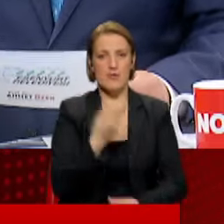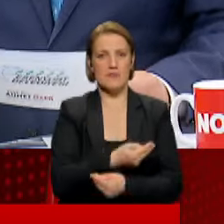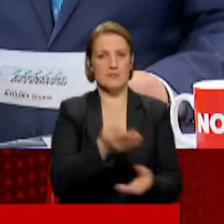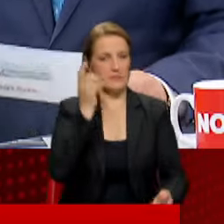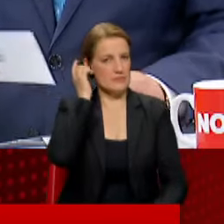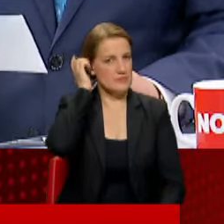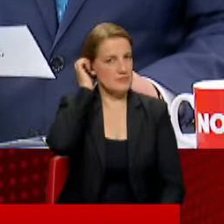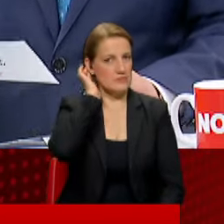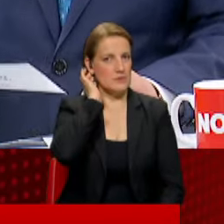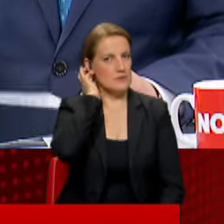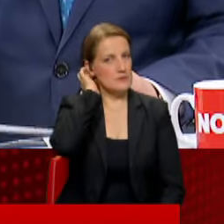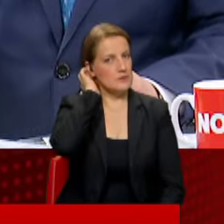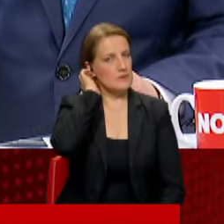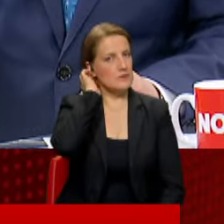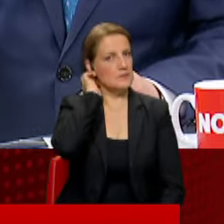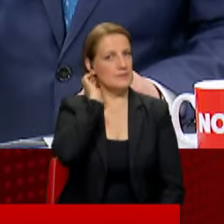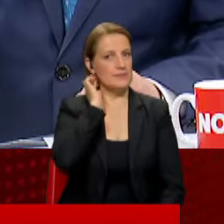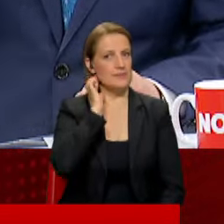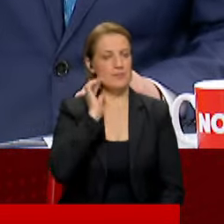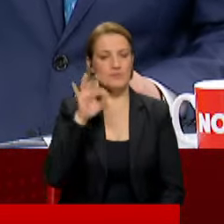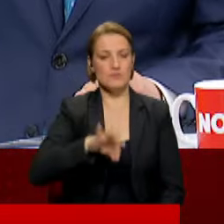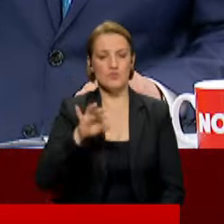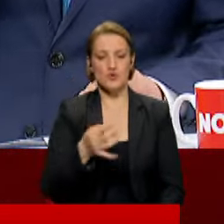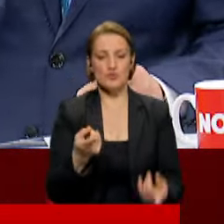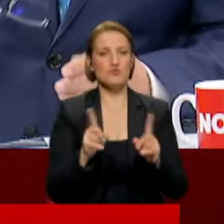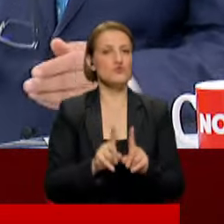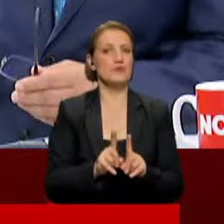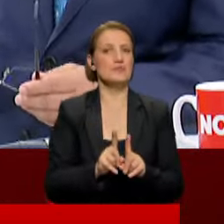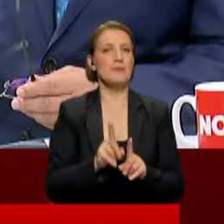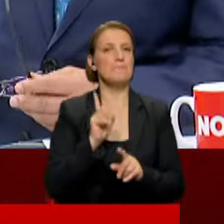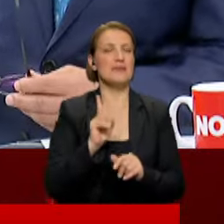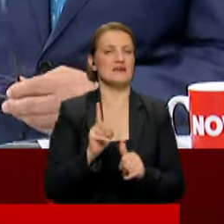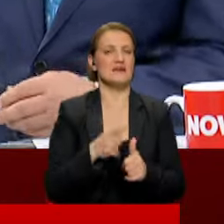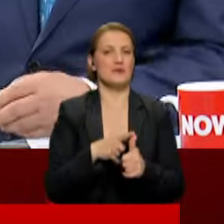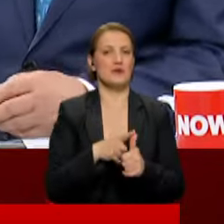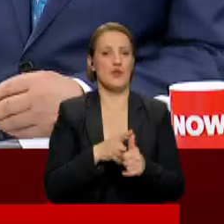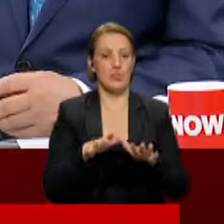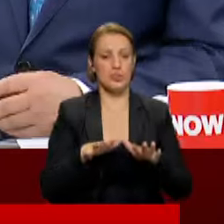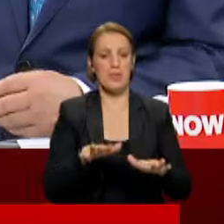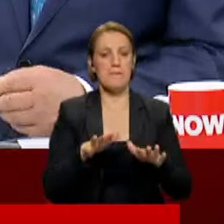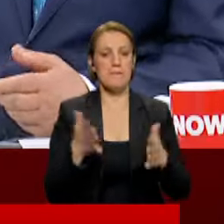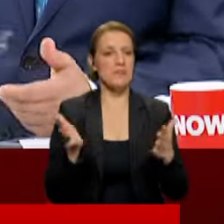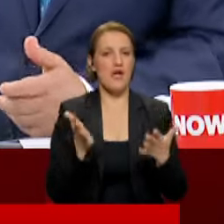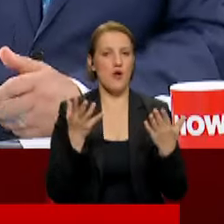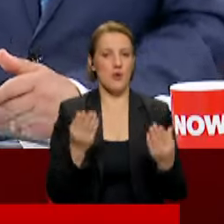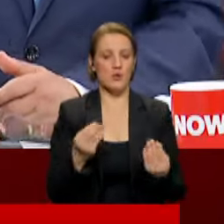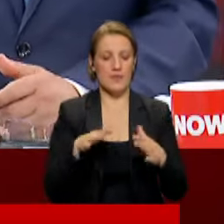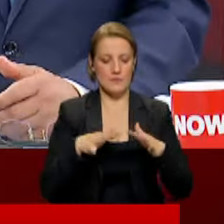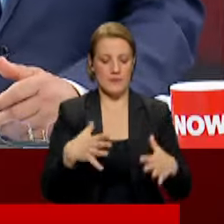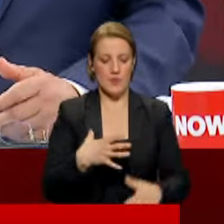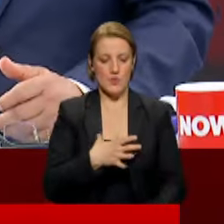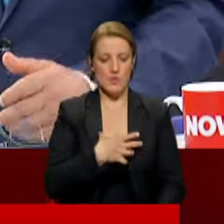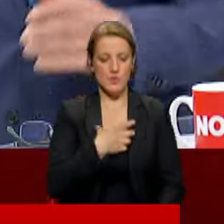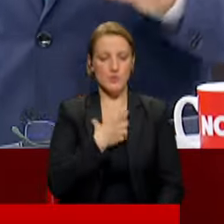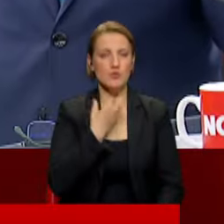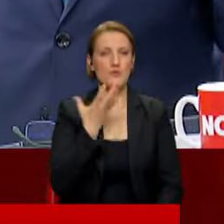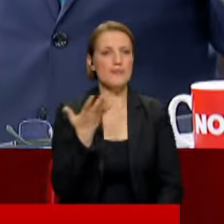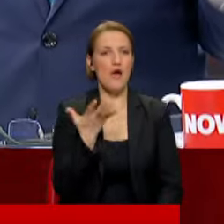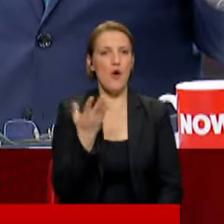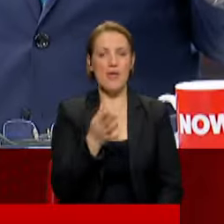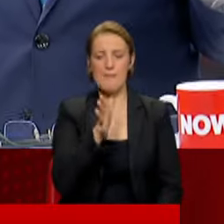Hocam bu anlattıklarınız Şuraya mı bağlanıyor Yani bugünkü buluşmamızda bir depremin ne olduğunu depremin acısının ne olduğunu